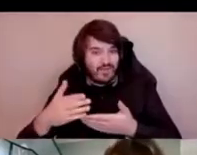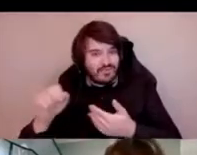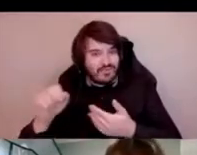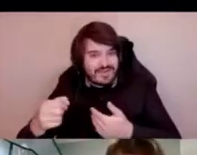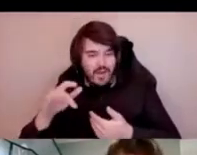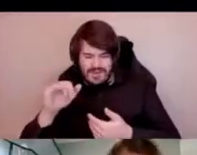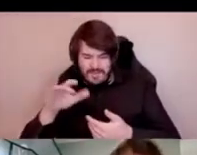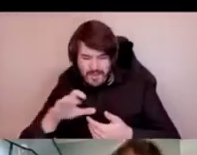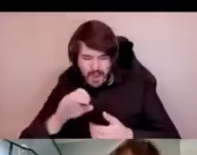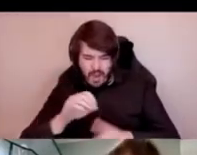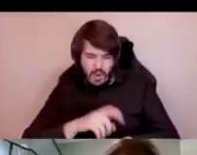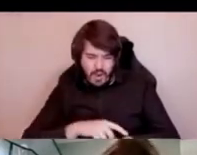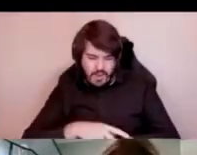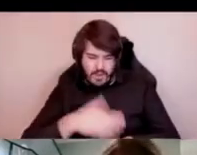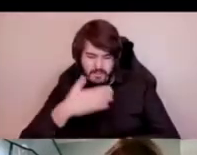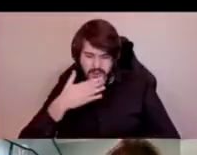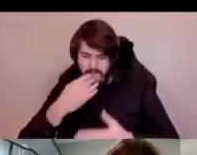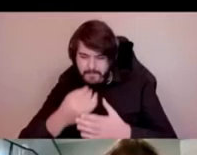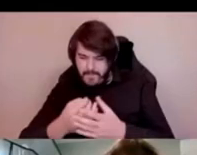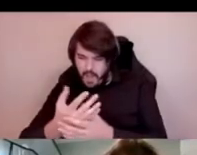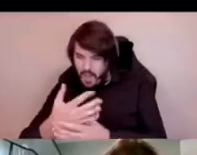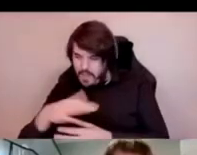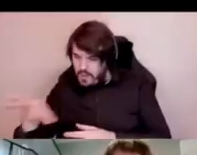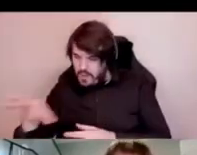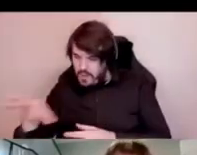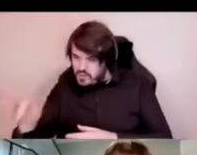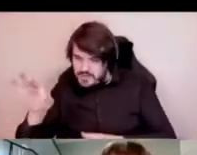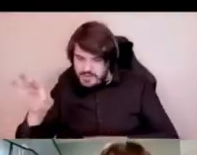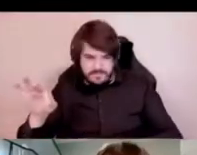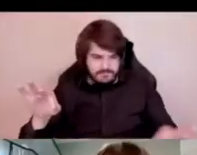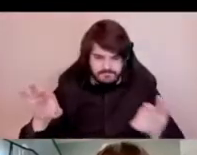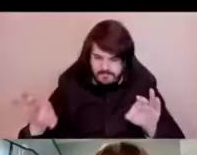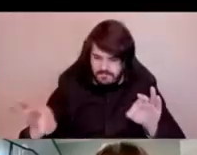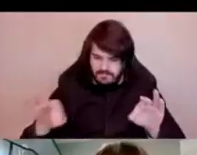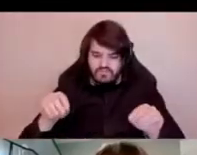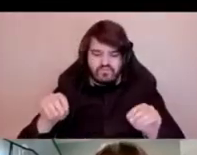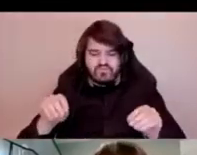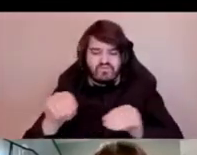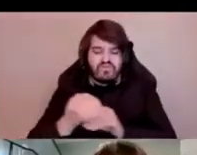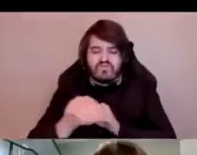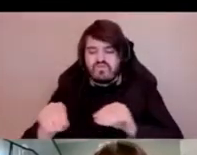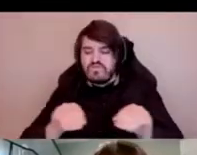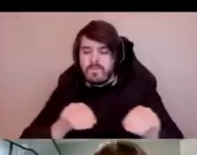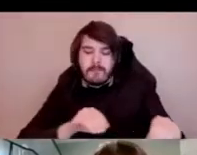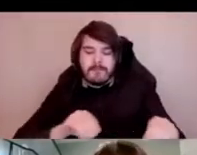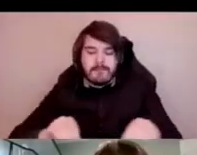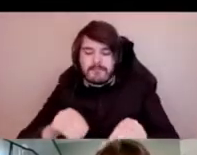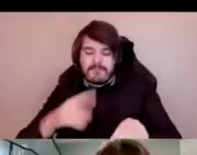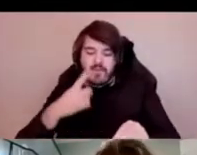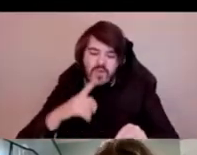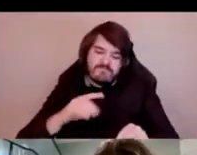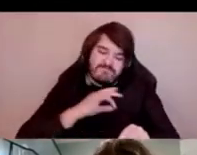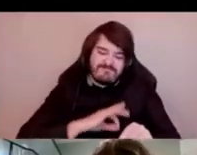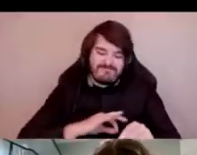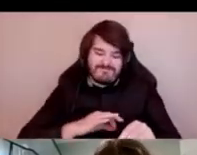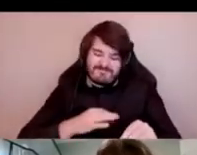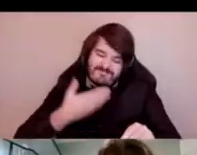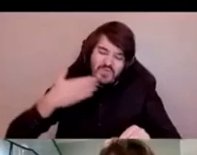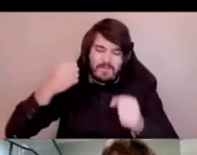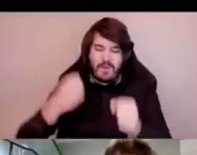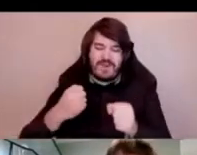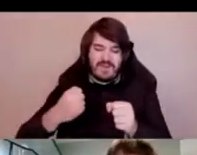prendre le temps de vraiment choisir les plantes qu'on veut, puis maximiser la quantité qu'on peut faire sur notre